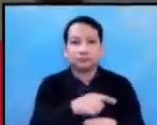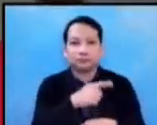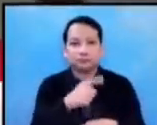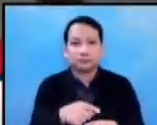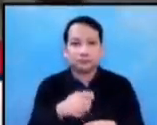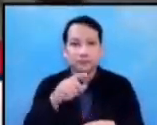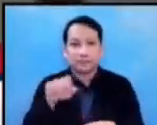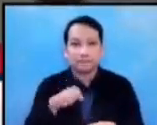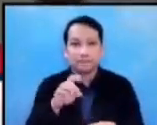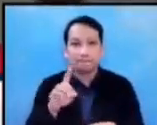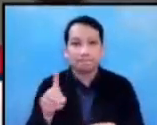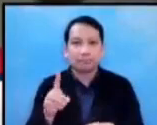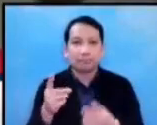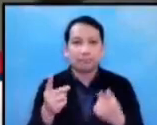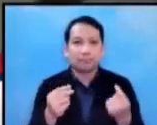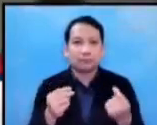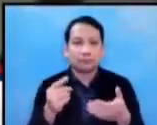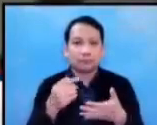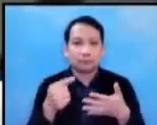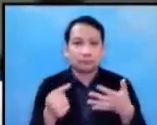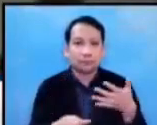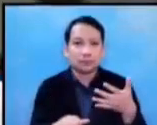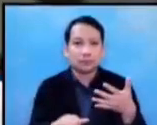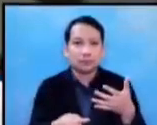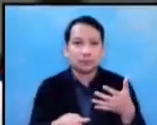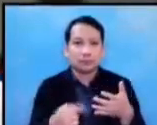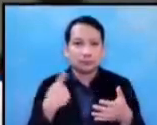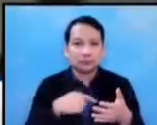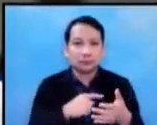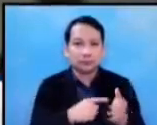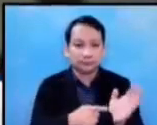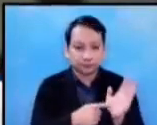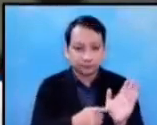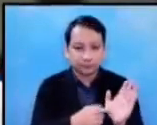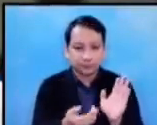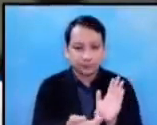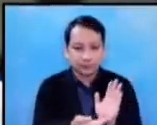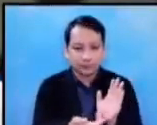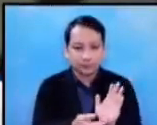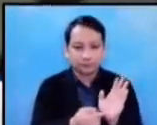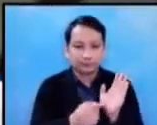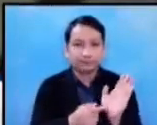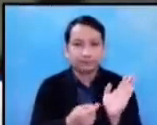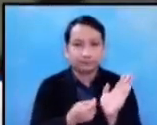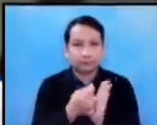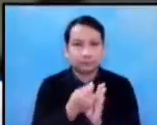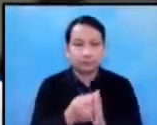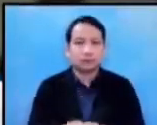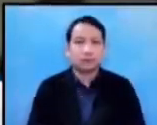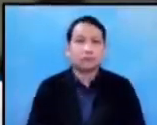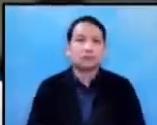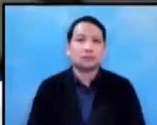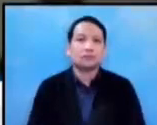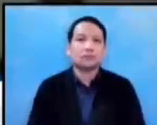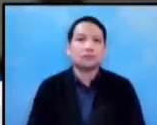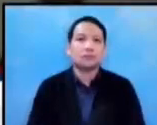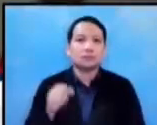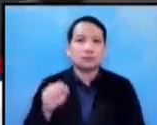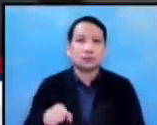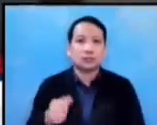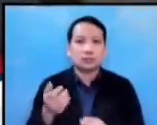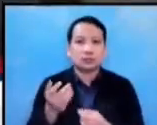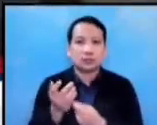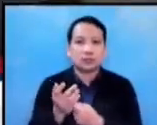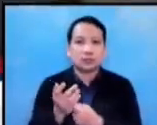did everything that was necessary in our belief to show the truth. And the truth is that